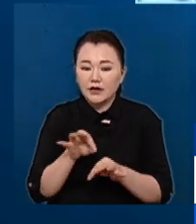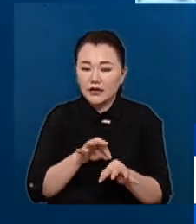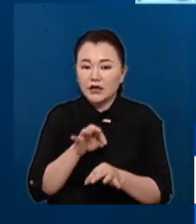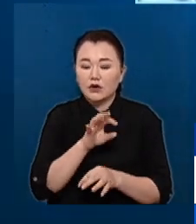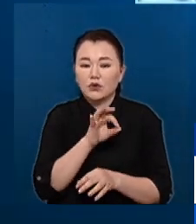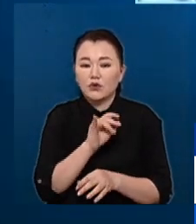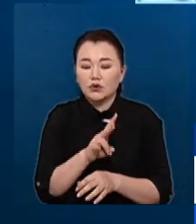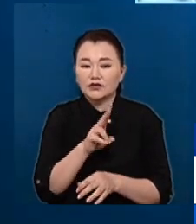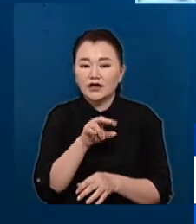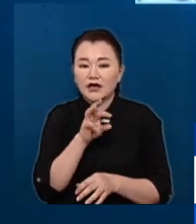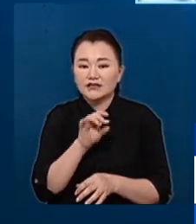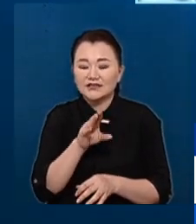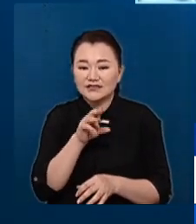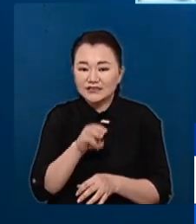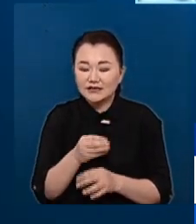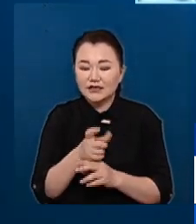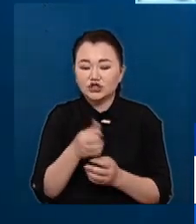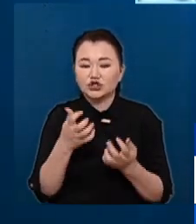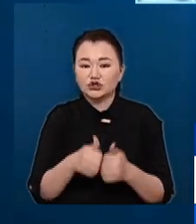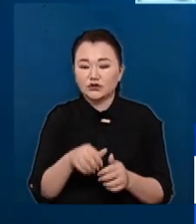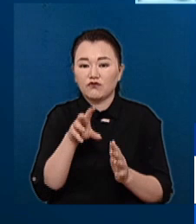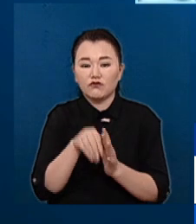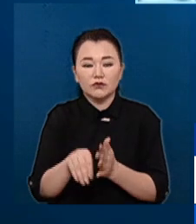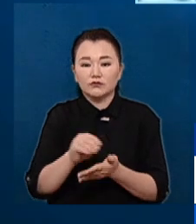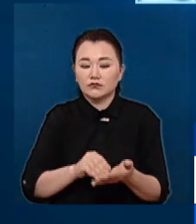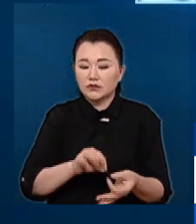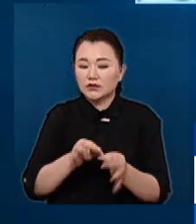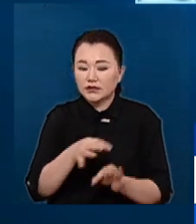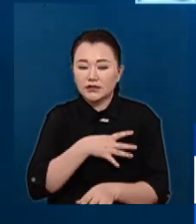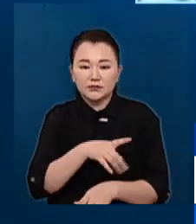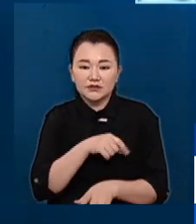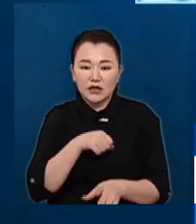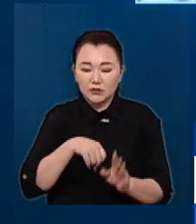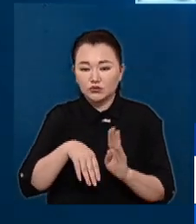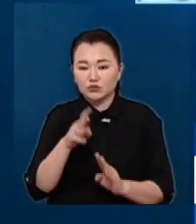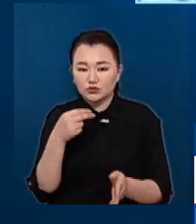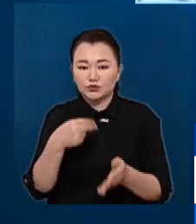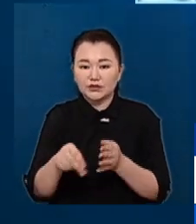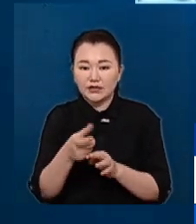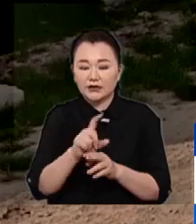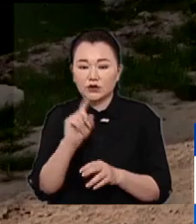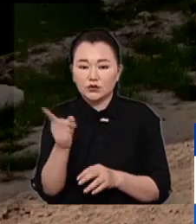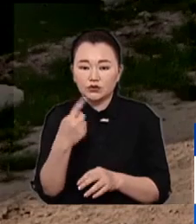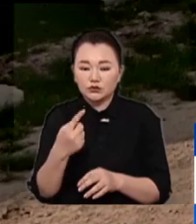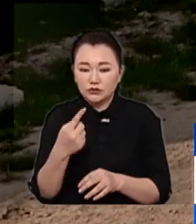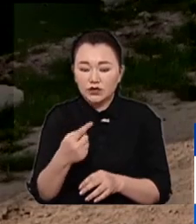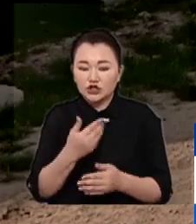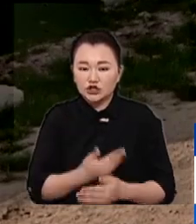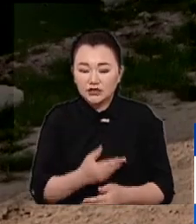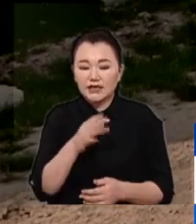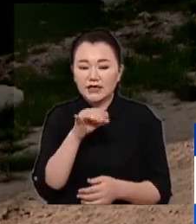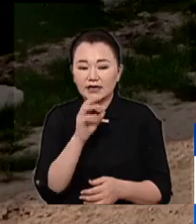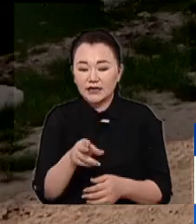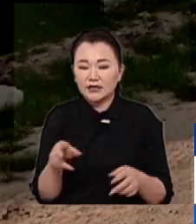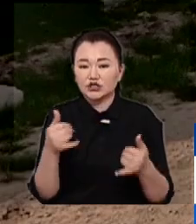«Онцтранзит» эти приборы не заложены. Жителям лучше самим купить эти приборы учета. Жители Игелека